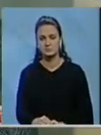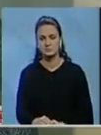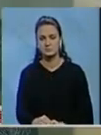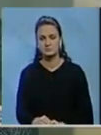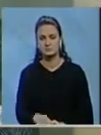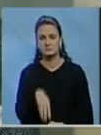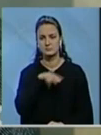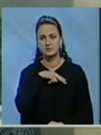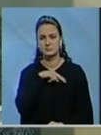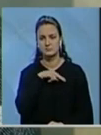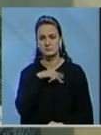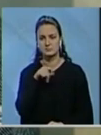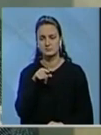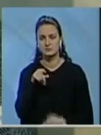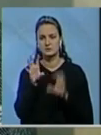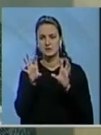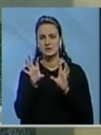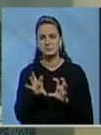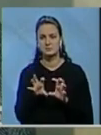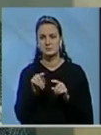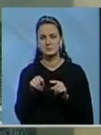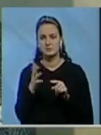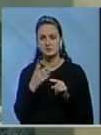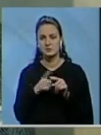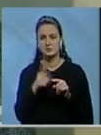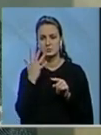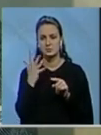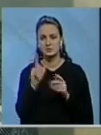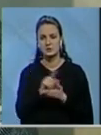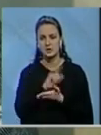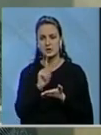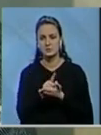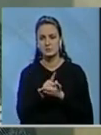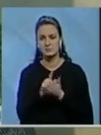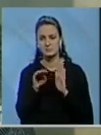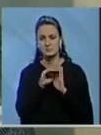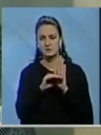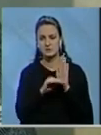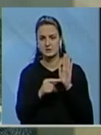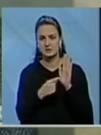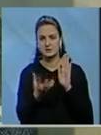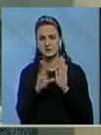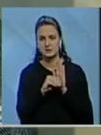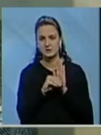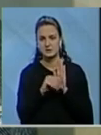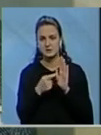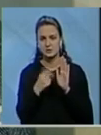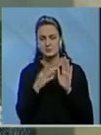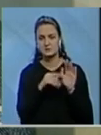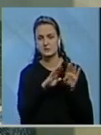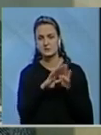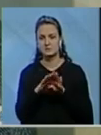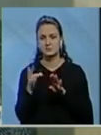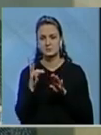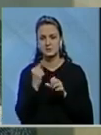პარლამენტში შემოვიტანეთ საკანონმდებლო წინადადება, რომელიც ხუთ აუცილებელ პრინციპს მოიცავს, რომლის მიხედვითაც